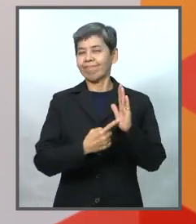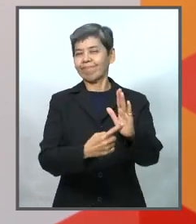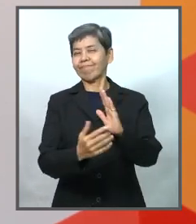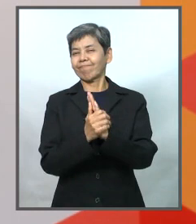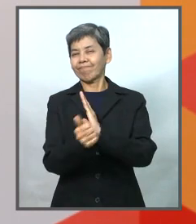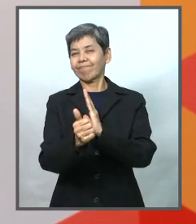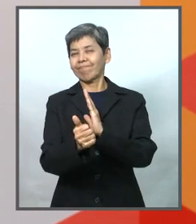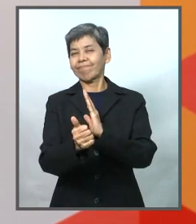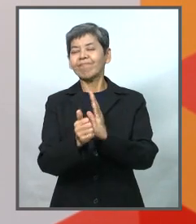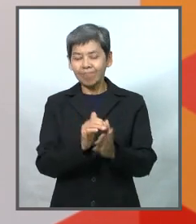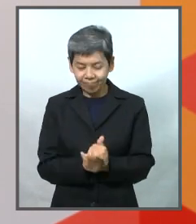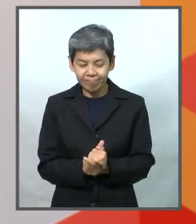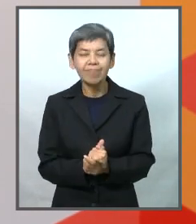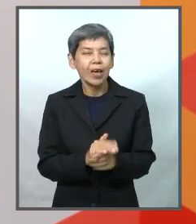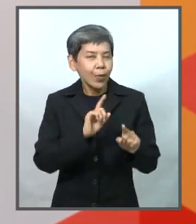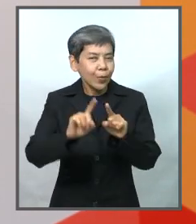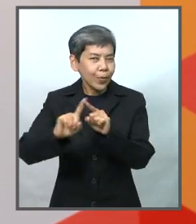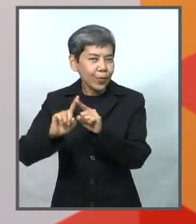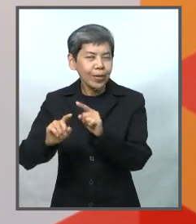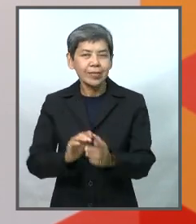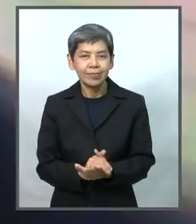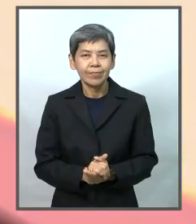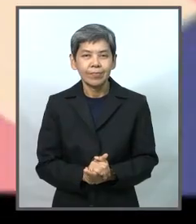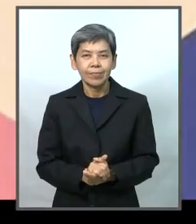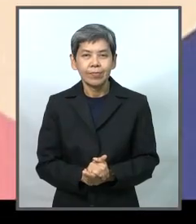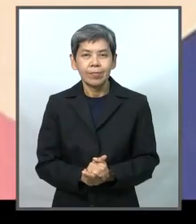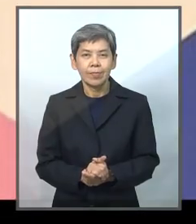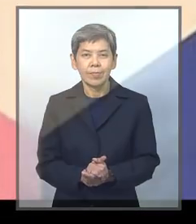ได้แสดงความสามารถในด้านต่างๆค่ะ